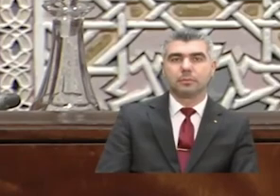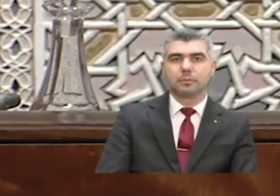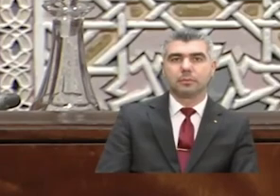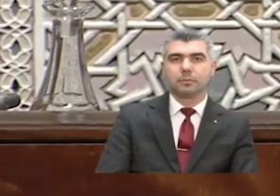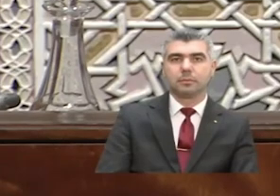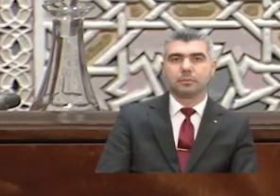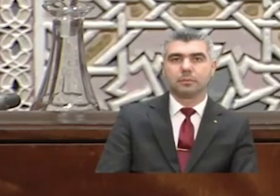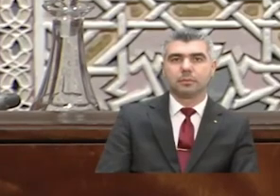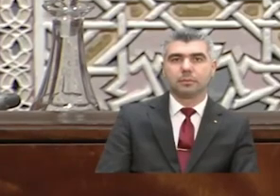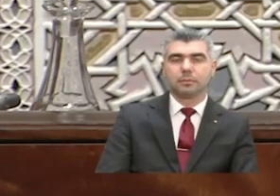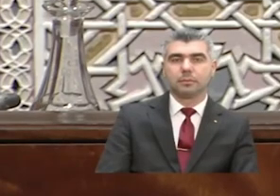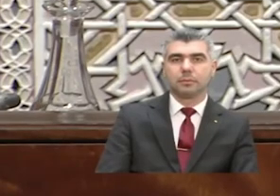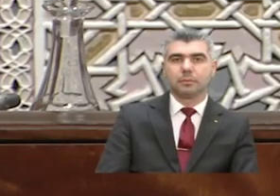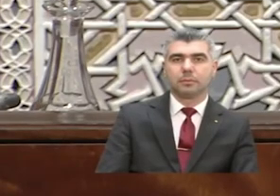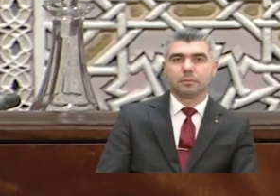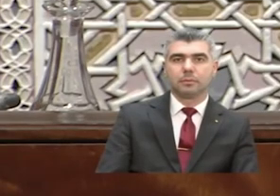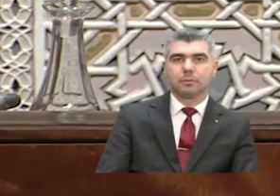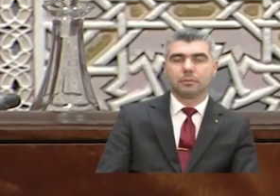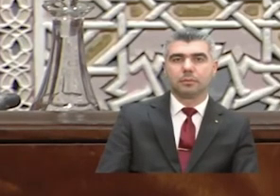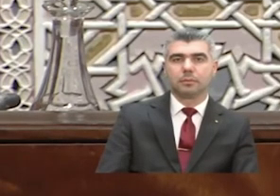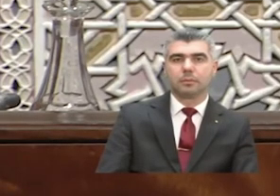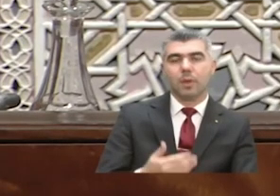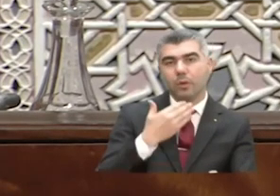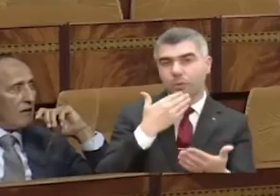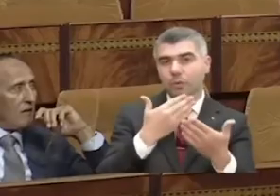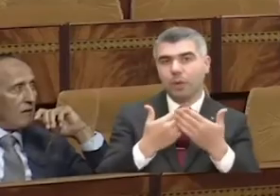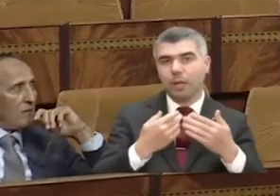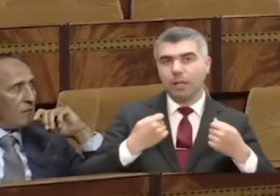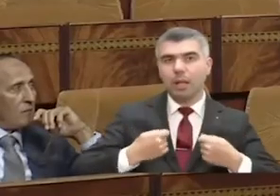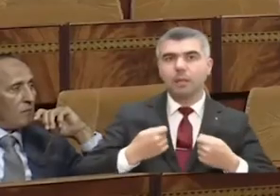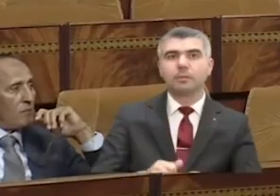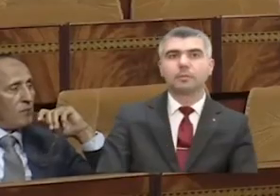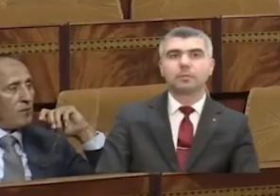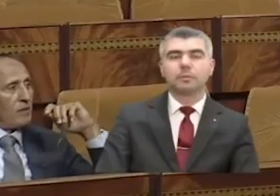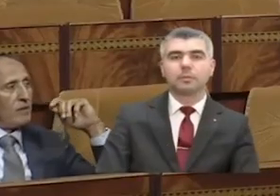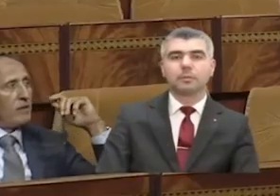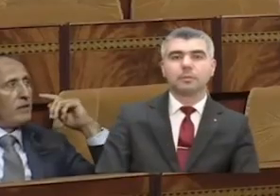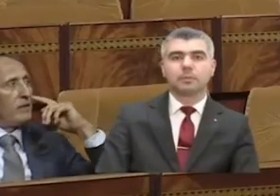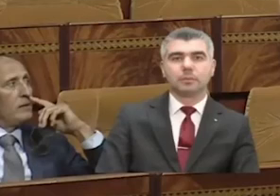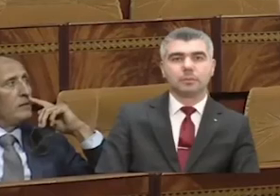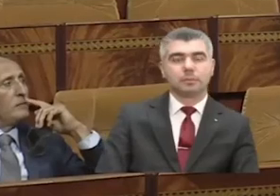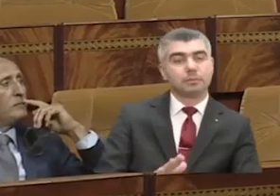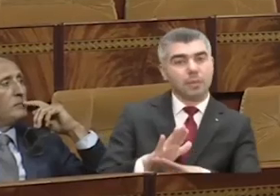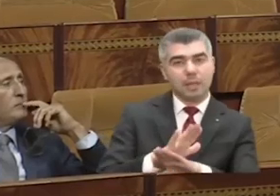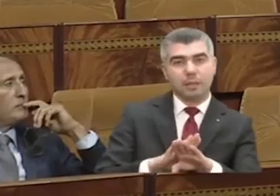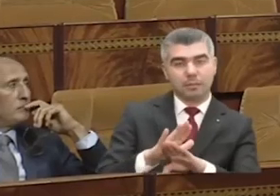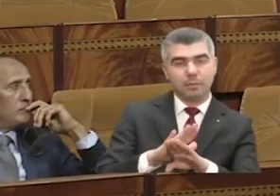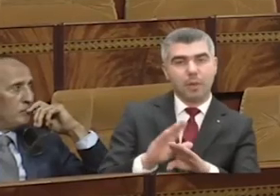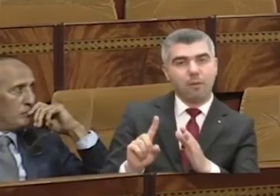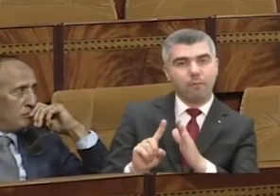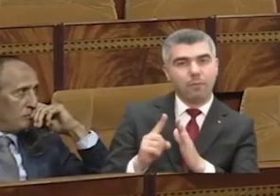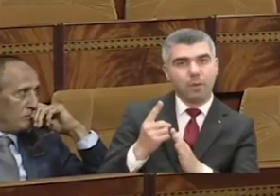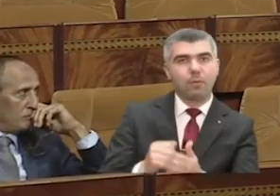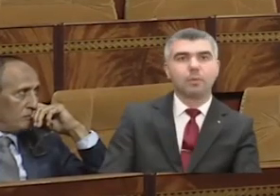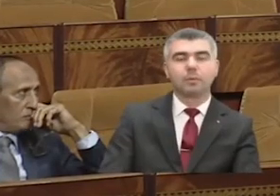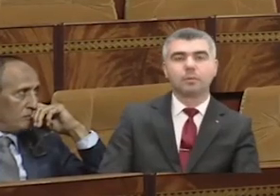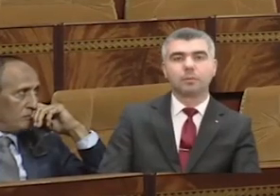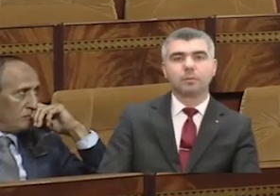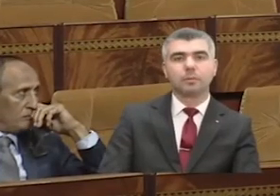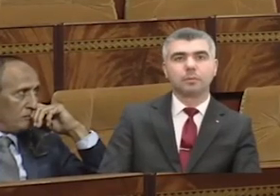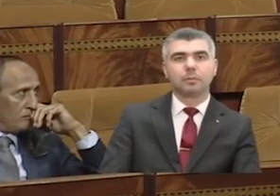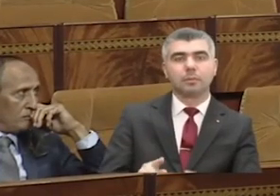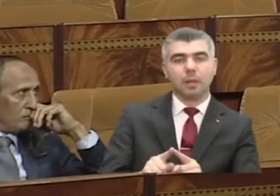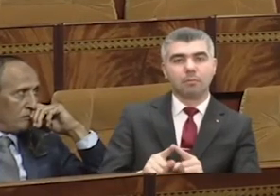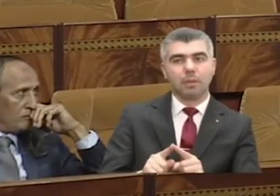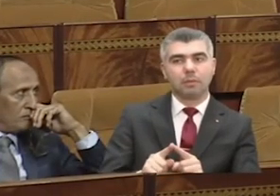تفضل السيد سنتيسي. شكرا سيدة الرئيسة، الله يجازيك بخير. بادي أدي بدء التسيير